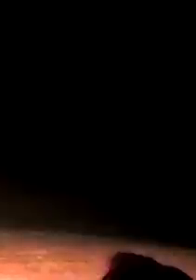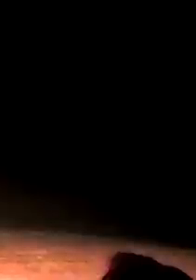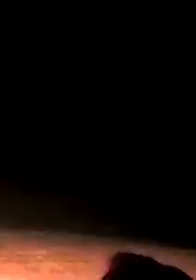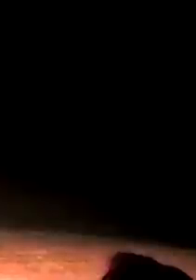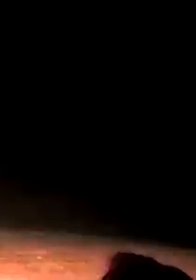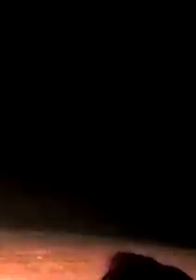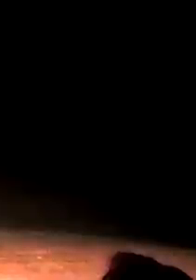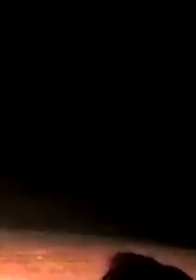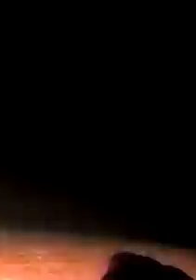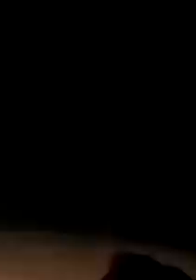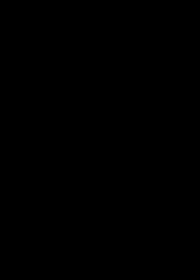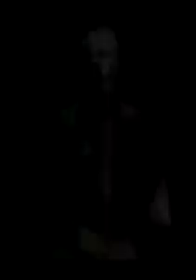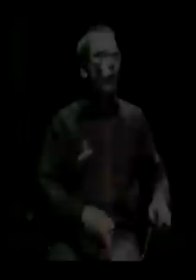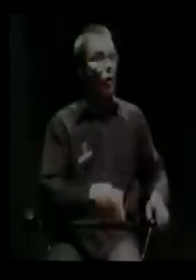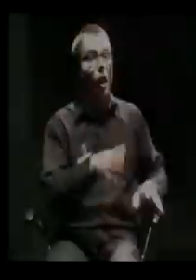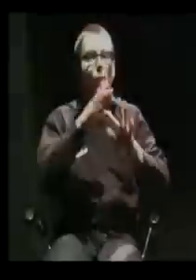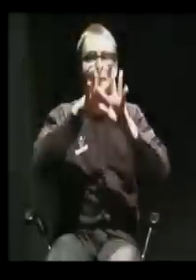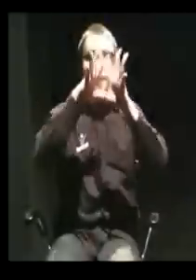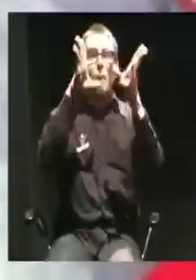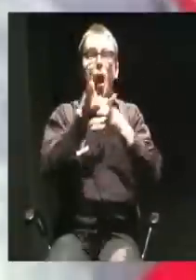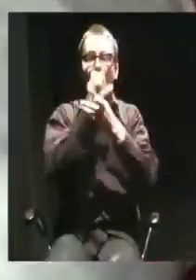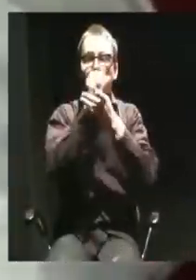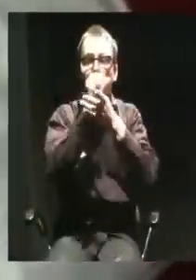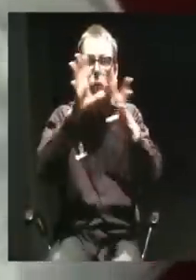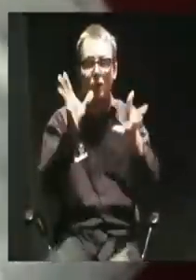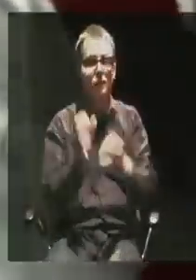Teraz jeszcze historia z balonem.